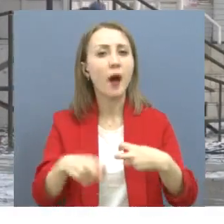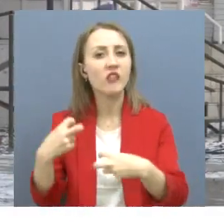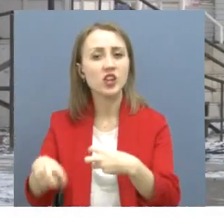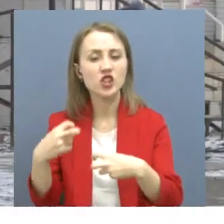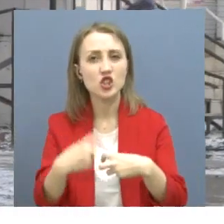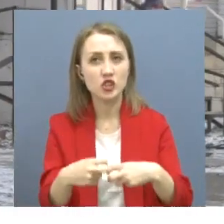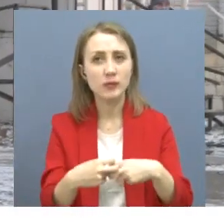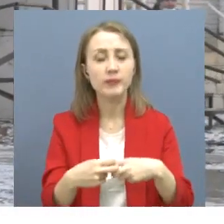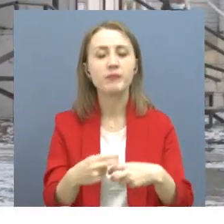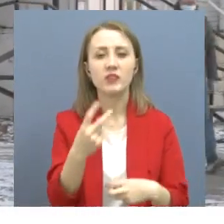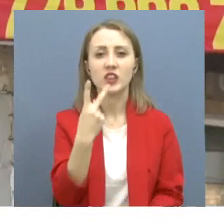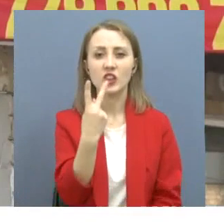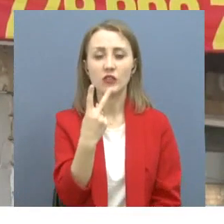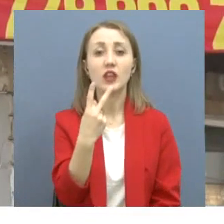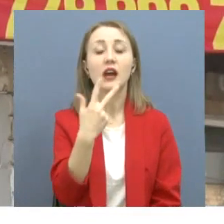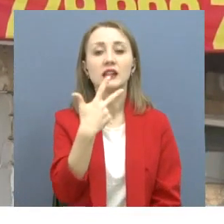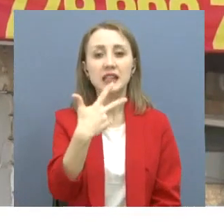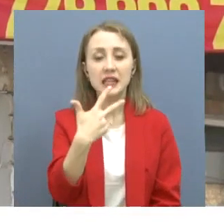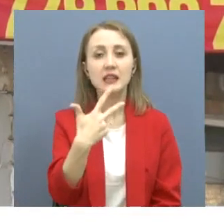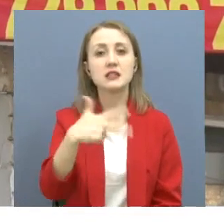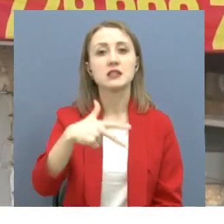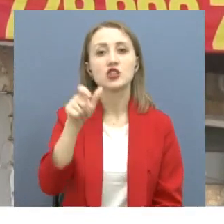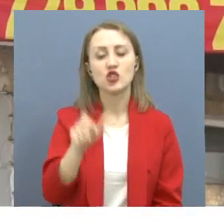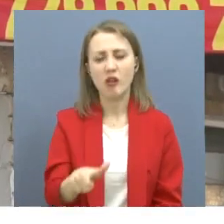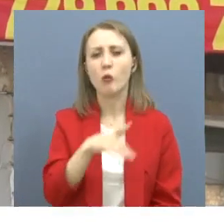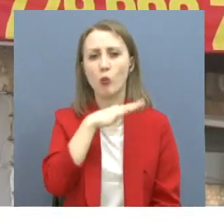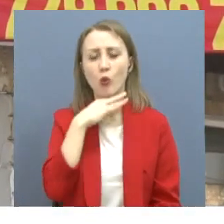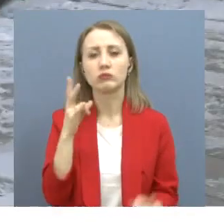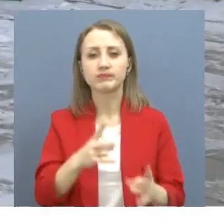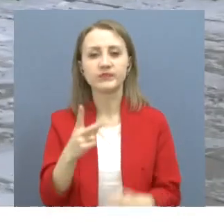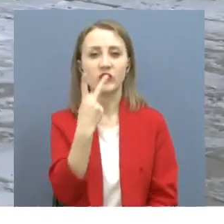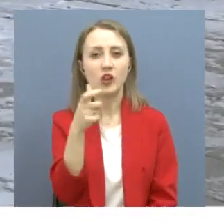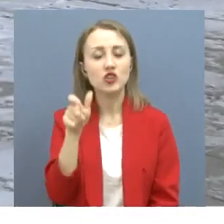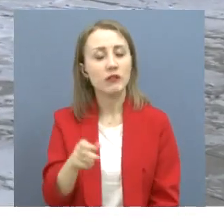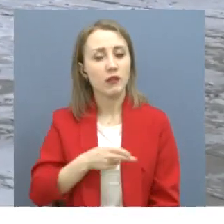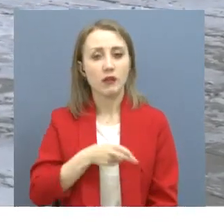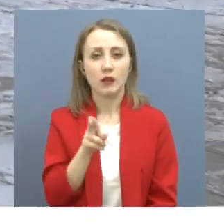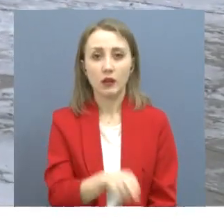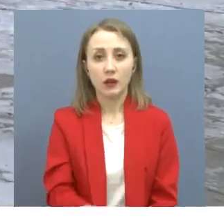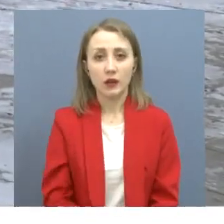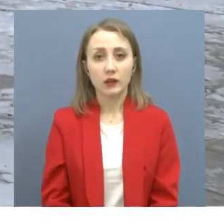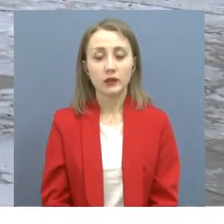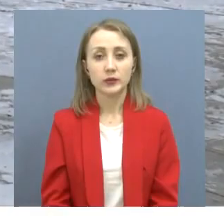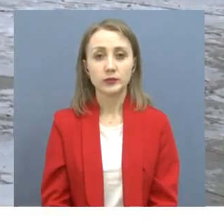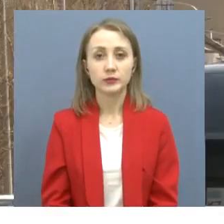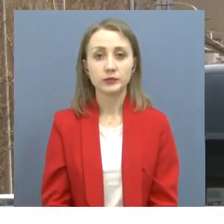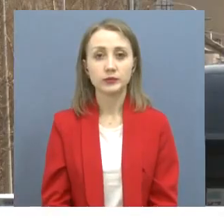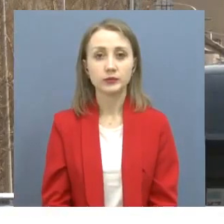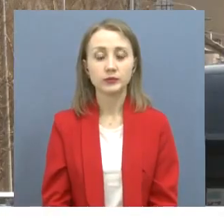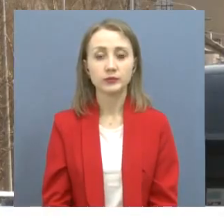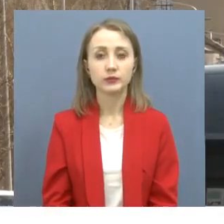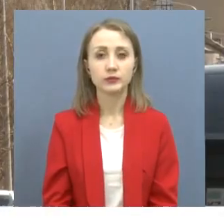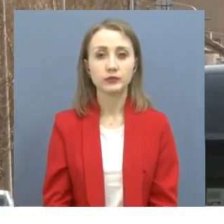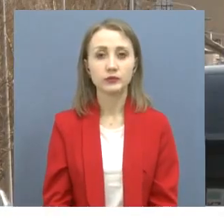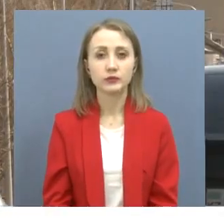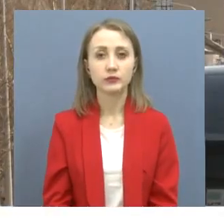травмы в общей сложности получили порядка 30 человек. Двое погибли. Нурсултан Ибраев, Василий Вережников, Абайтулеген, Кукшетау,